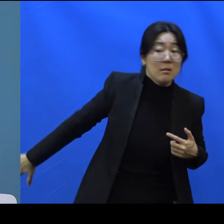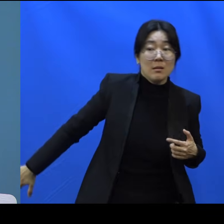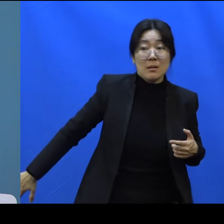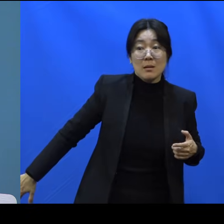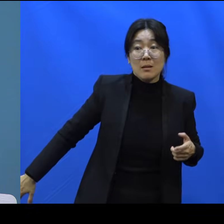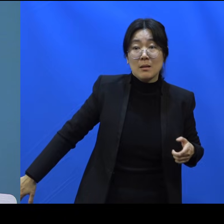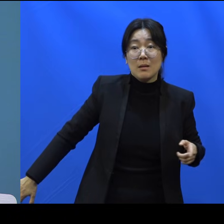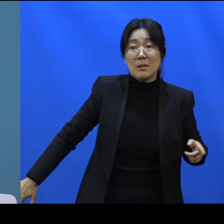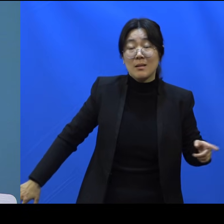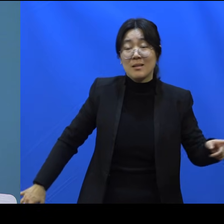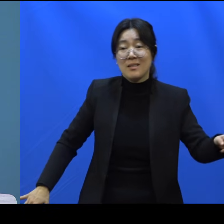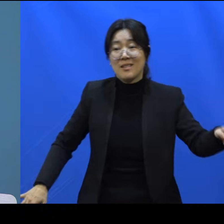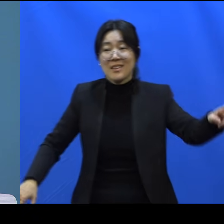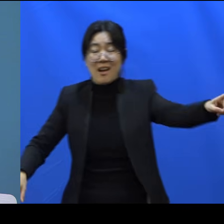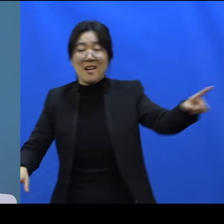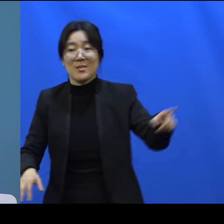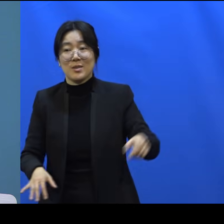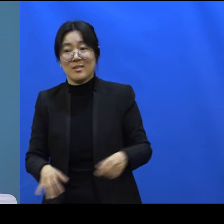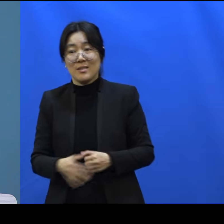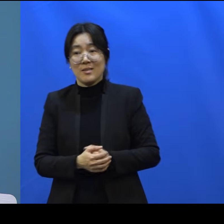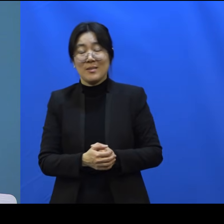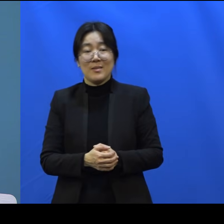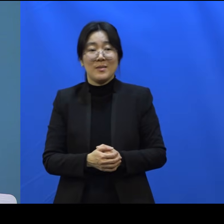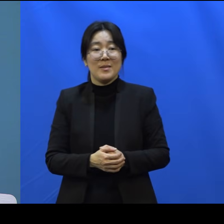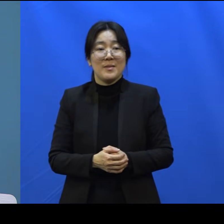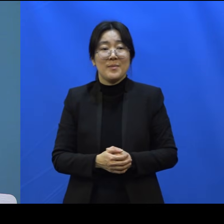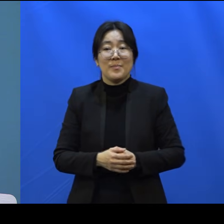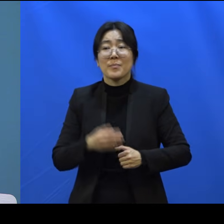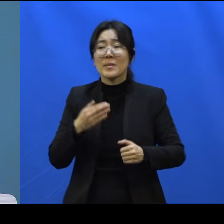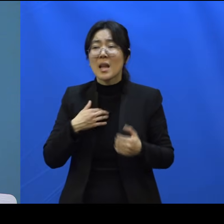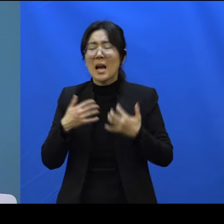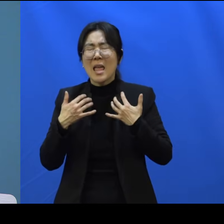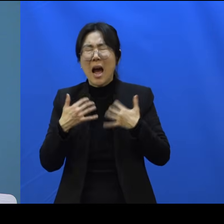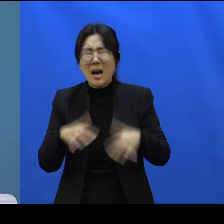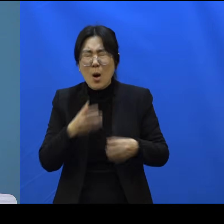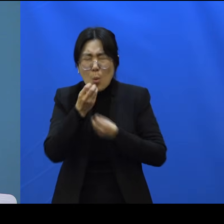도우시는 분, 우리의 연약함을.